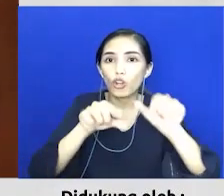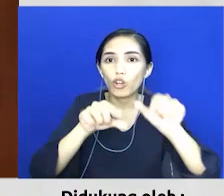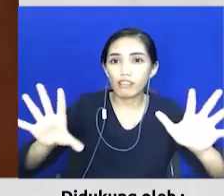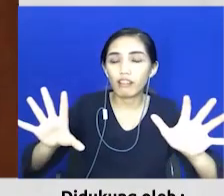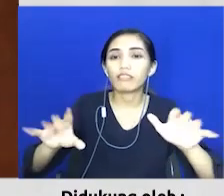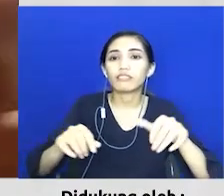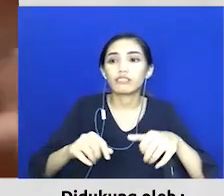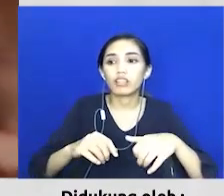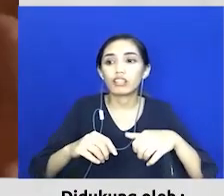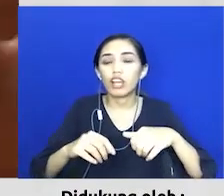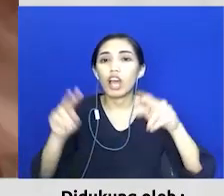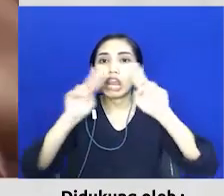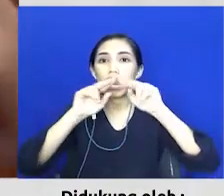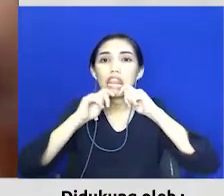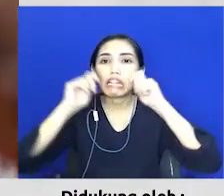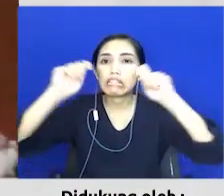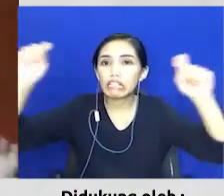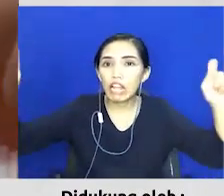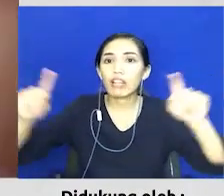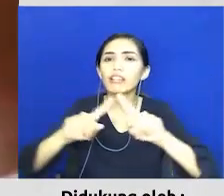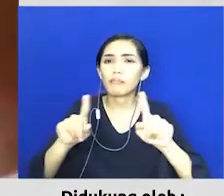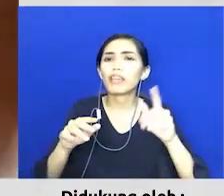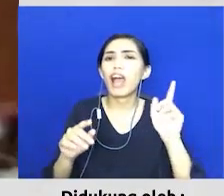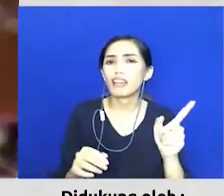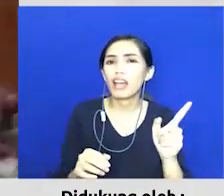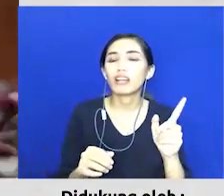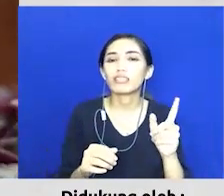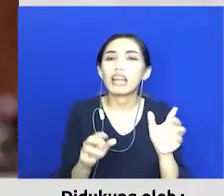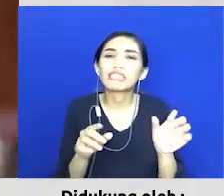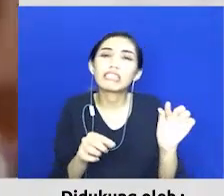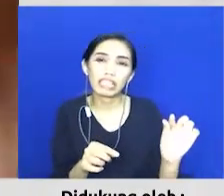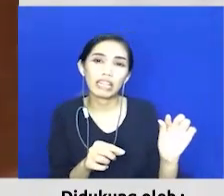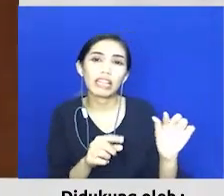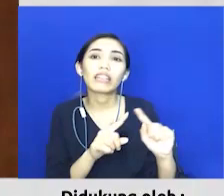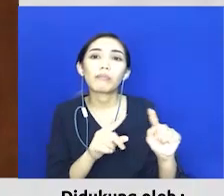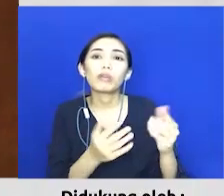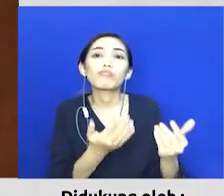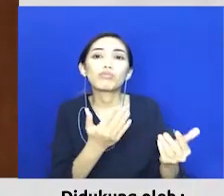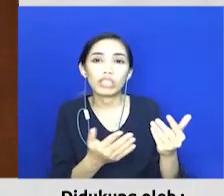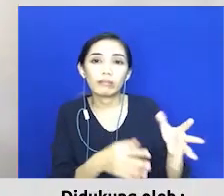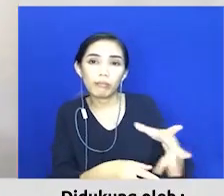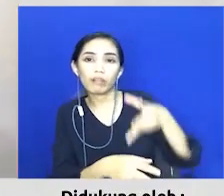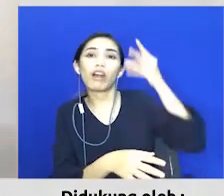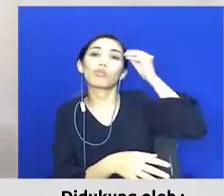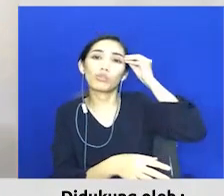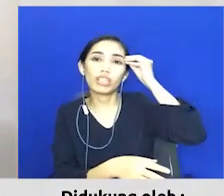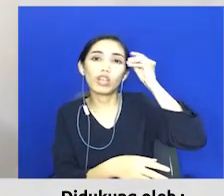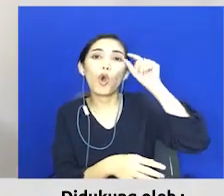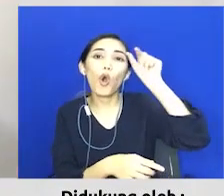gitu, pengaruh dalam arti kata citranya, namanya ya. Tapi ada yang sedikit